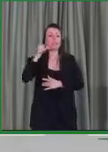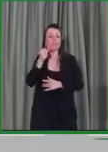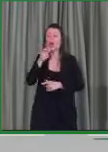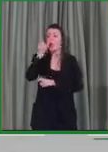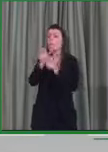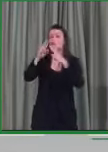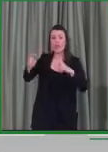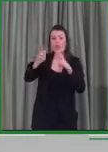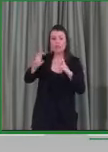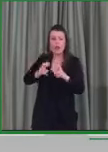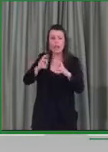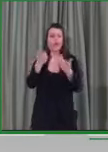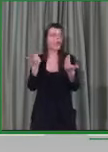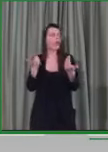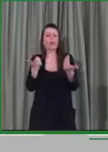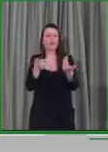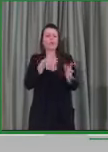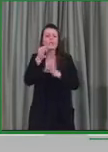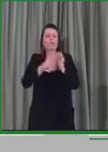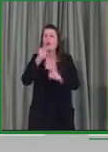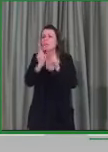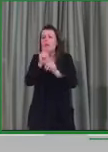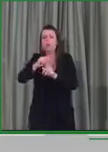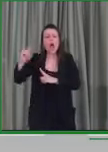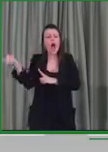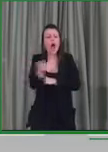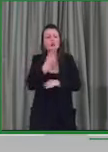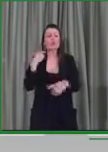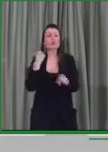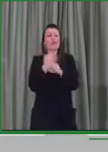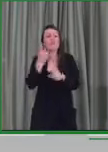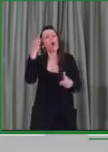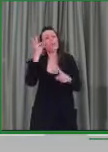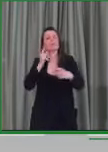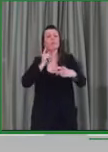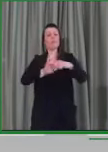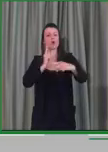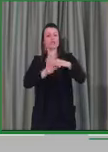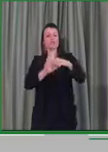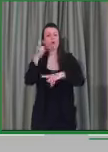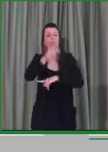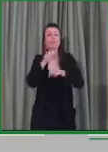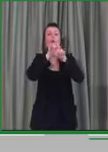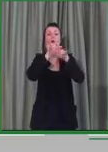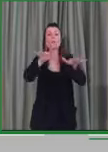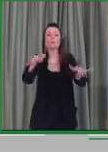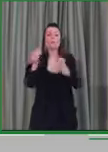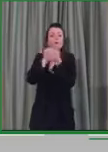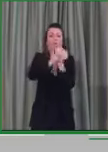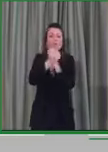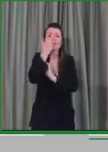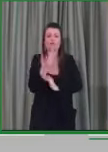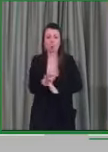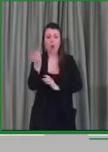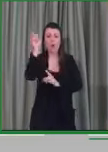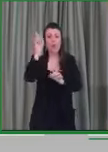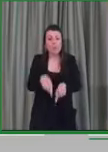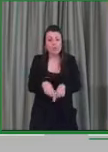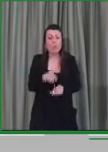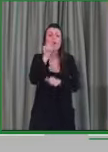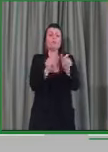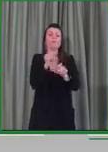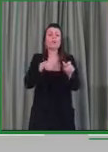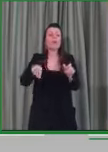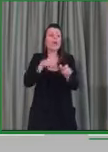a tutti quelli che positivamente stanno lavorando per combattere questa epidemia e anche a chi purtroppo non